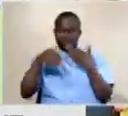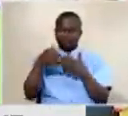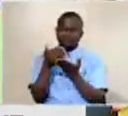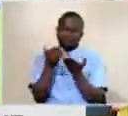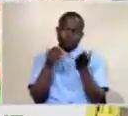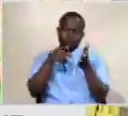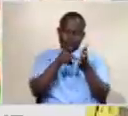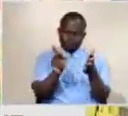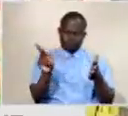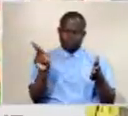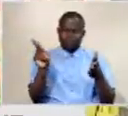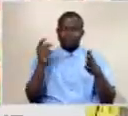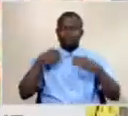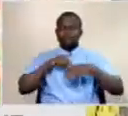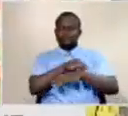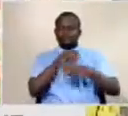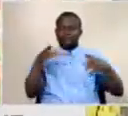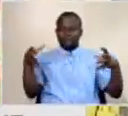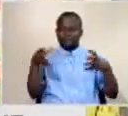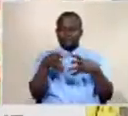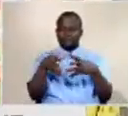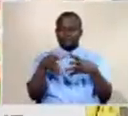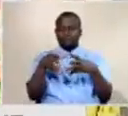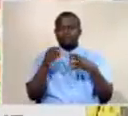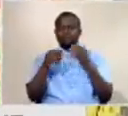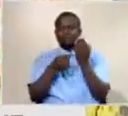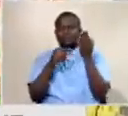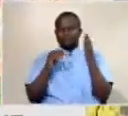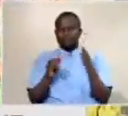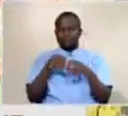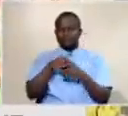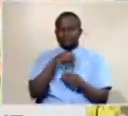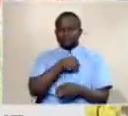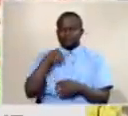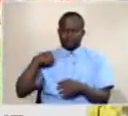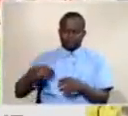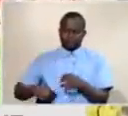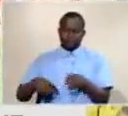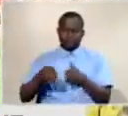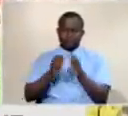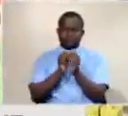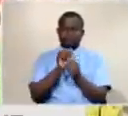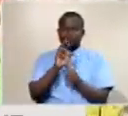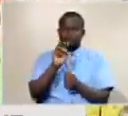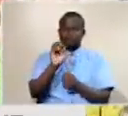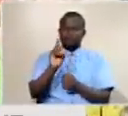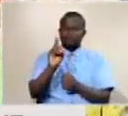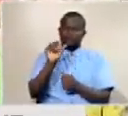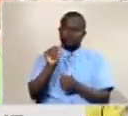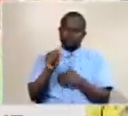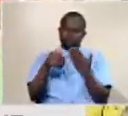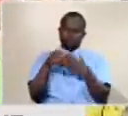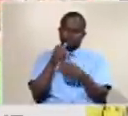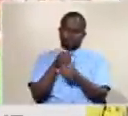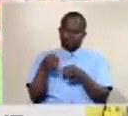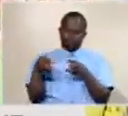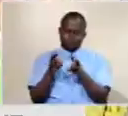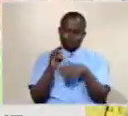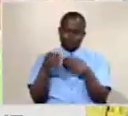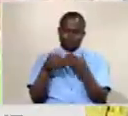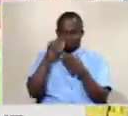abe yabyishyura twahuye na timu z'abatekinisiye barimo China Road na RTDA byihutirwa bagiye gukora ku